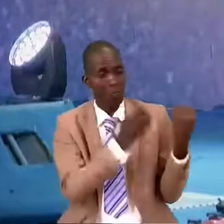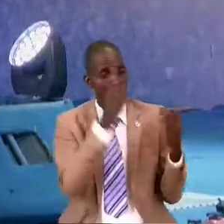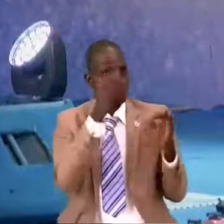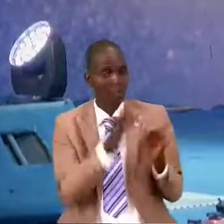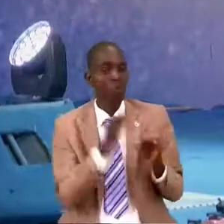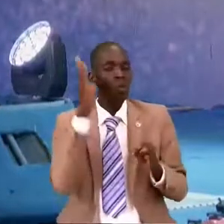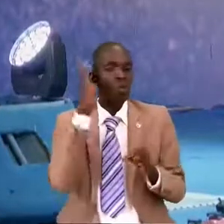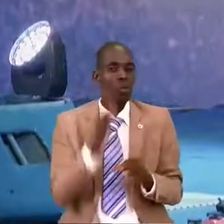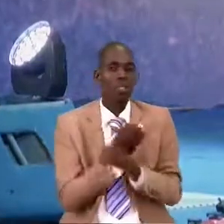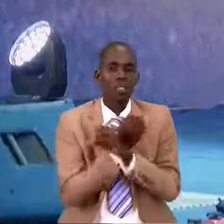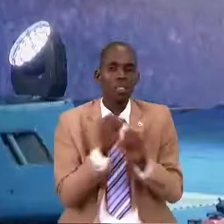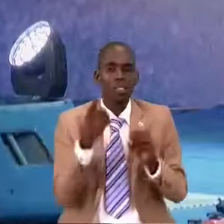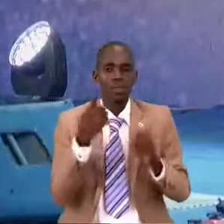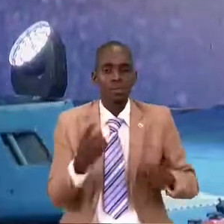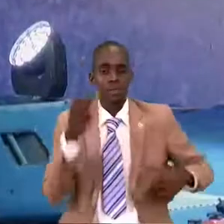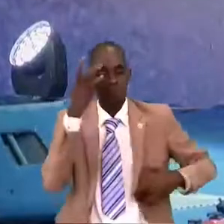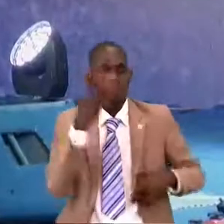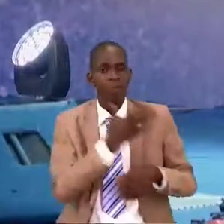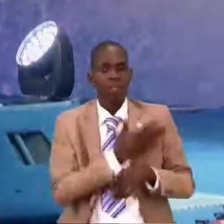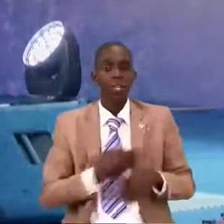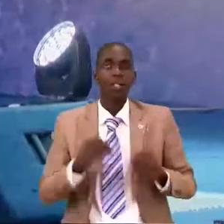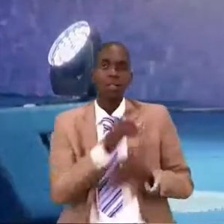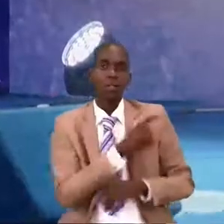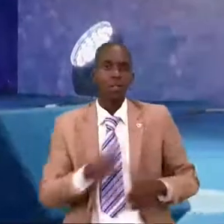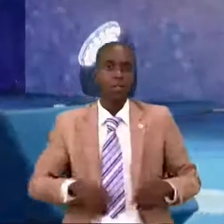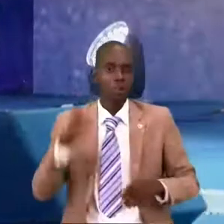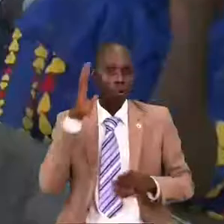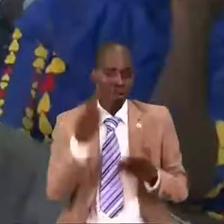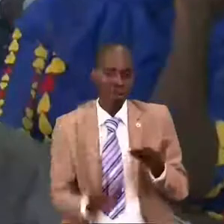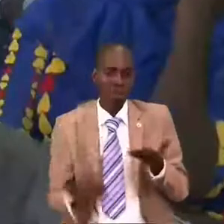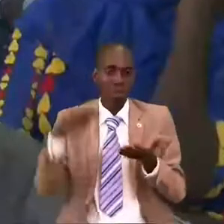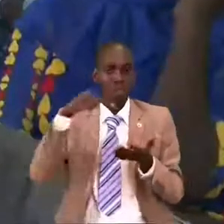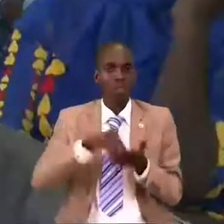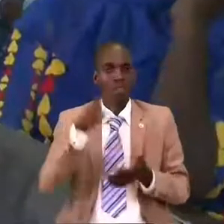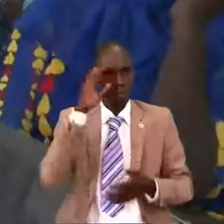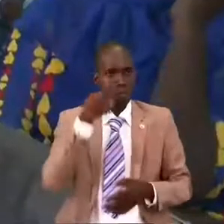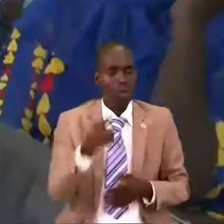des péchés, il lui sera pardonné.